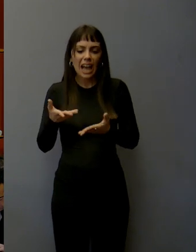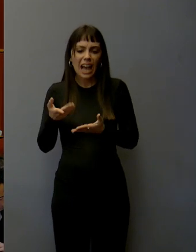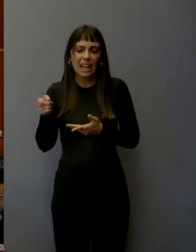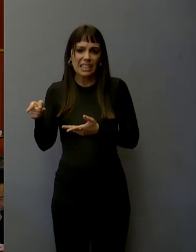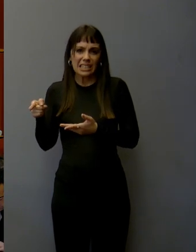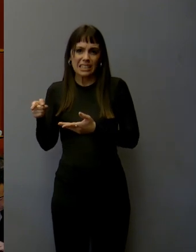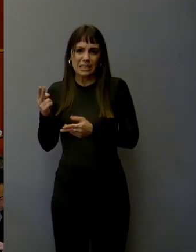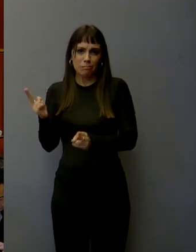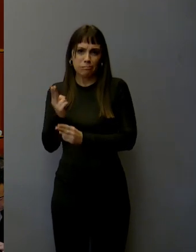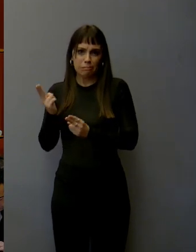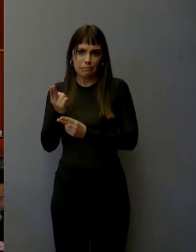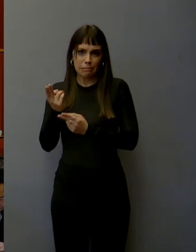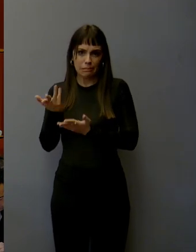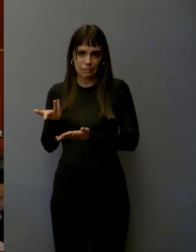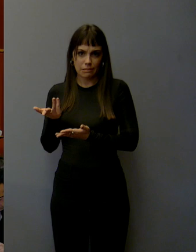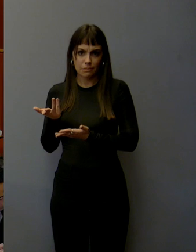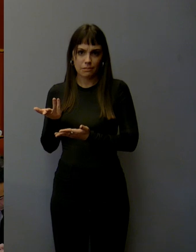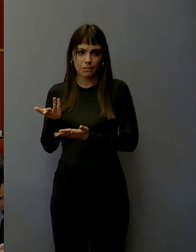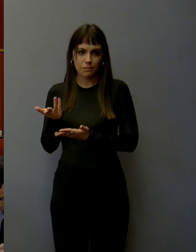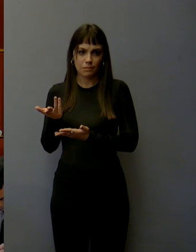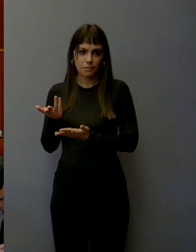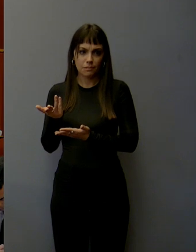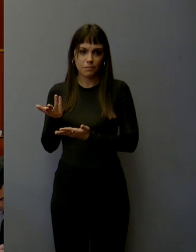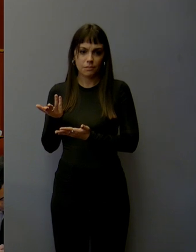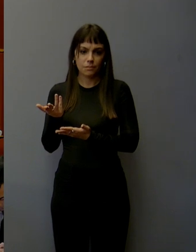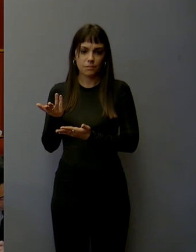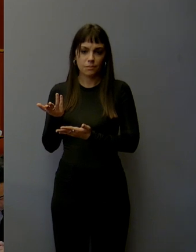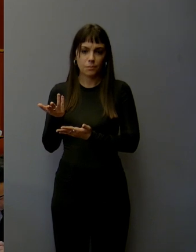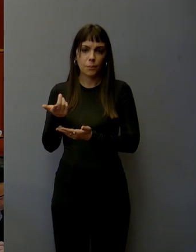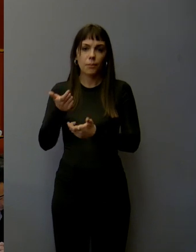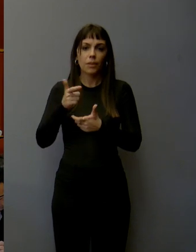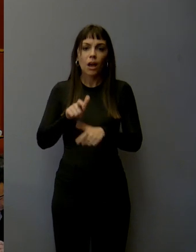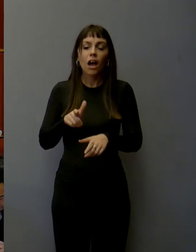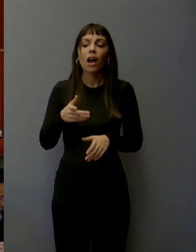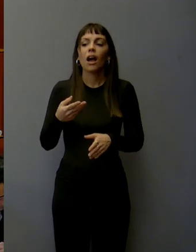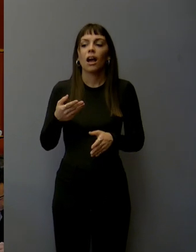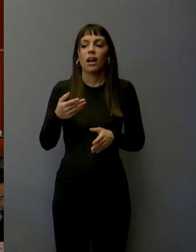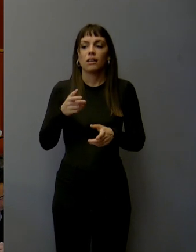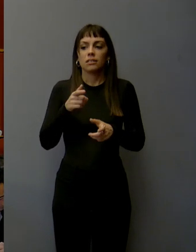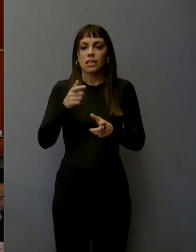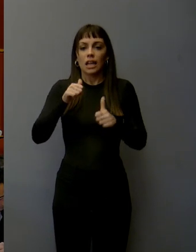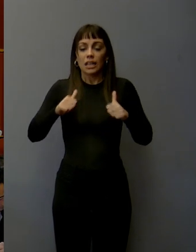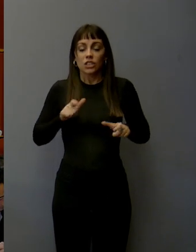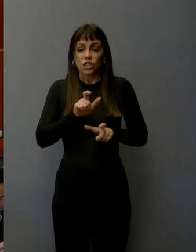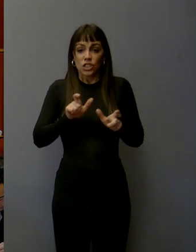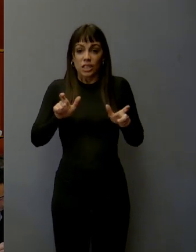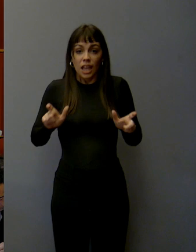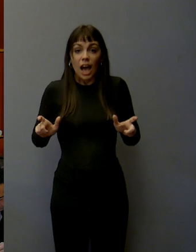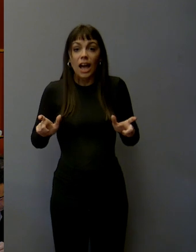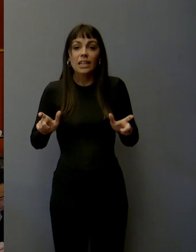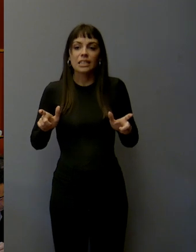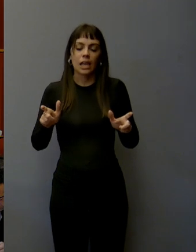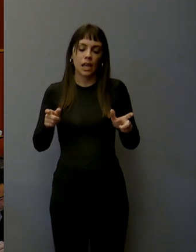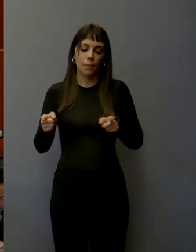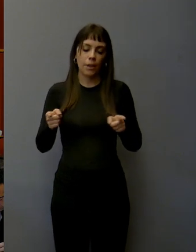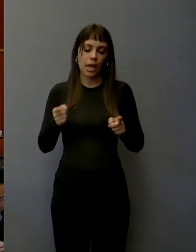in queste ore in questi giorni hanno penso su diciamo così ricevuto molte sollecitazioni non solo da cittadini che in un periodo di